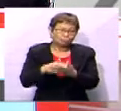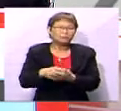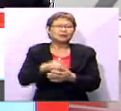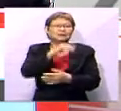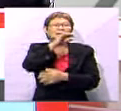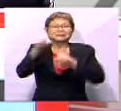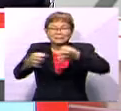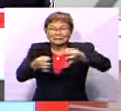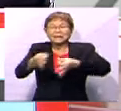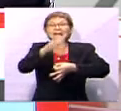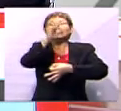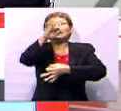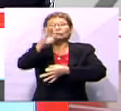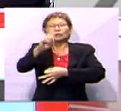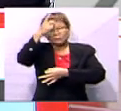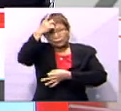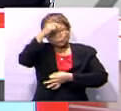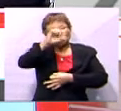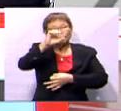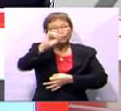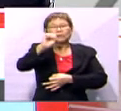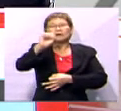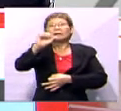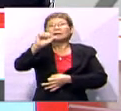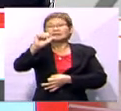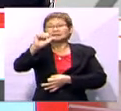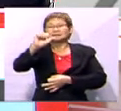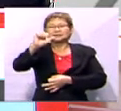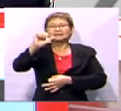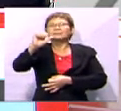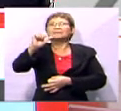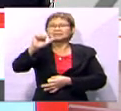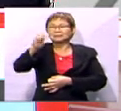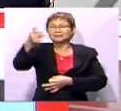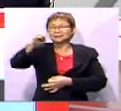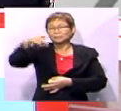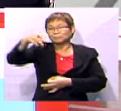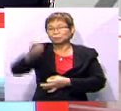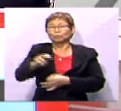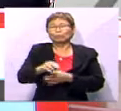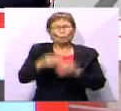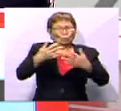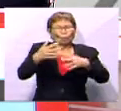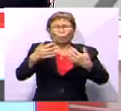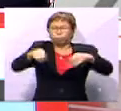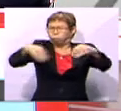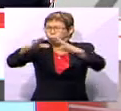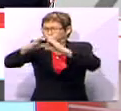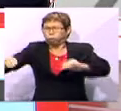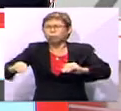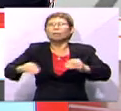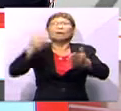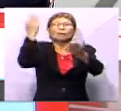holding berhad datson Anon George pikantu merupakan antara tiga model terlaris Kia dan dijangka akan